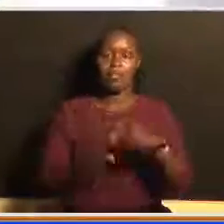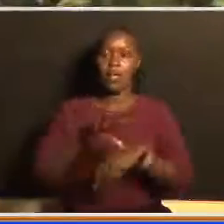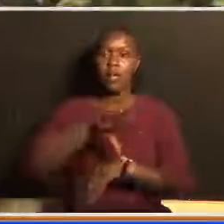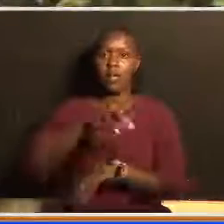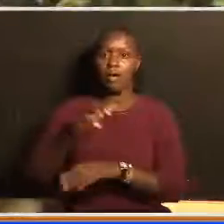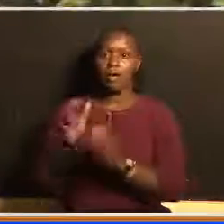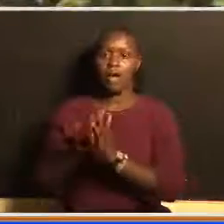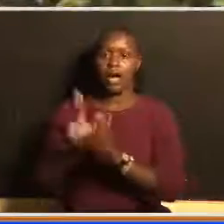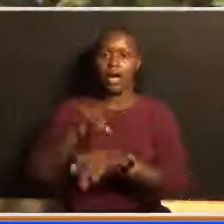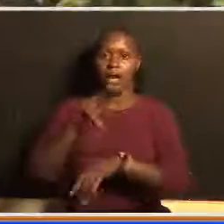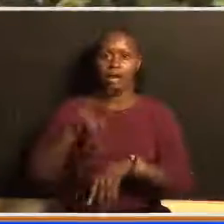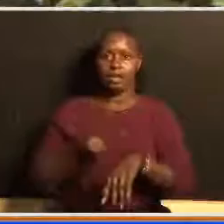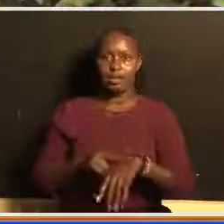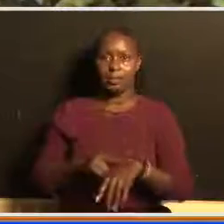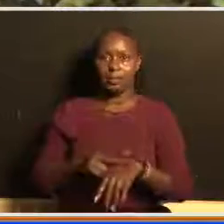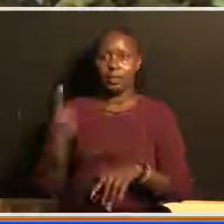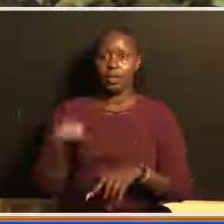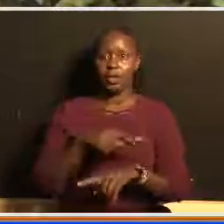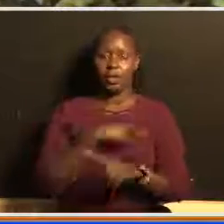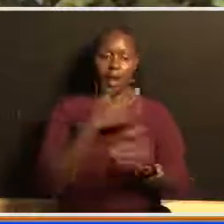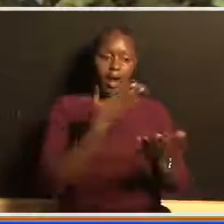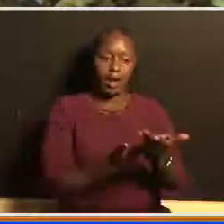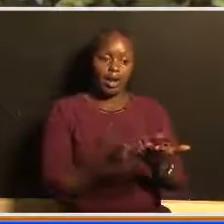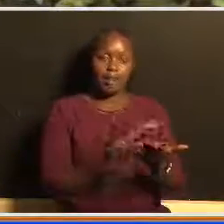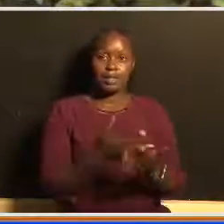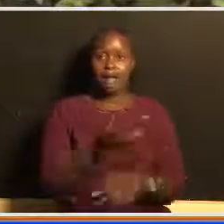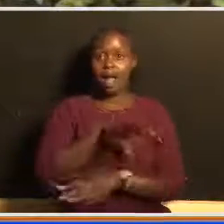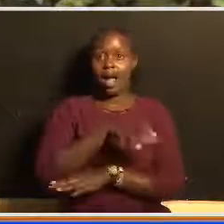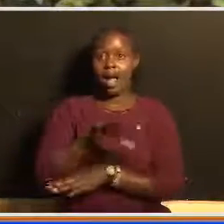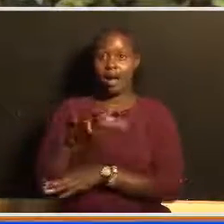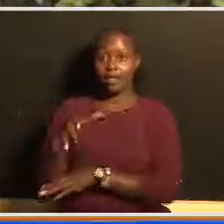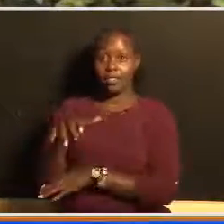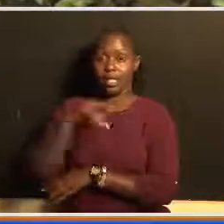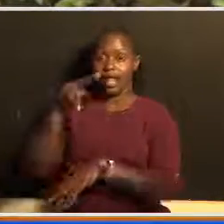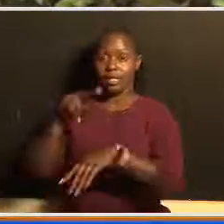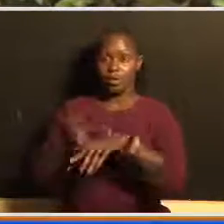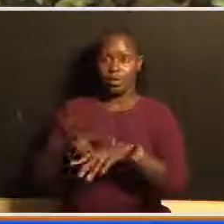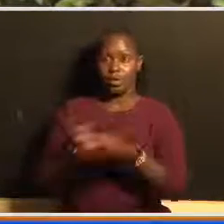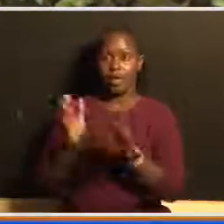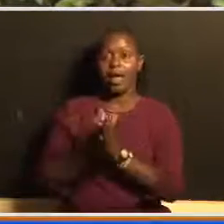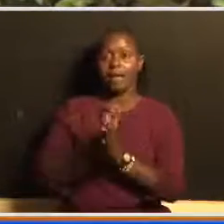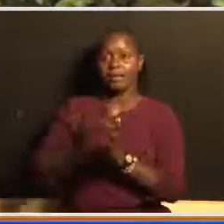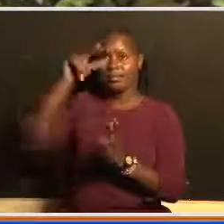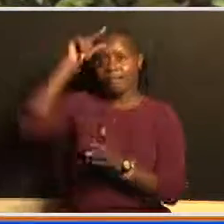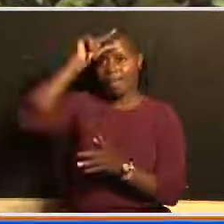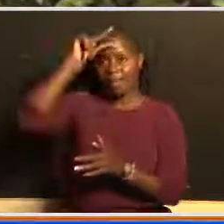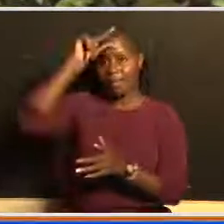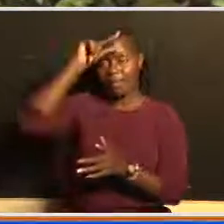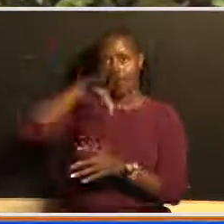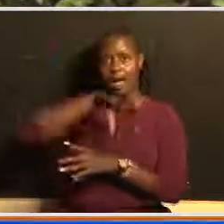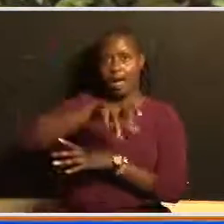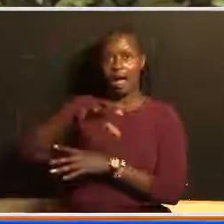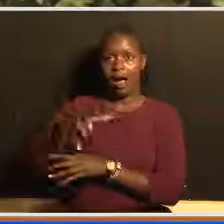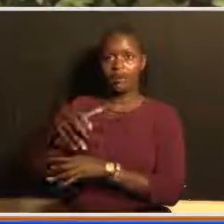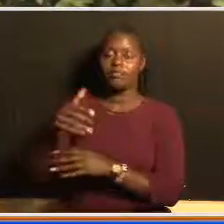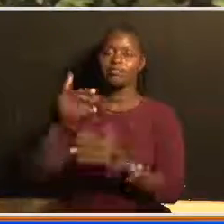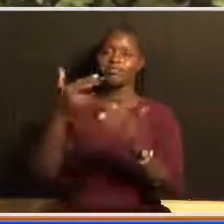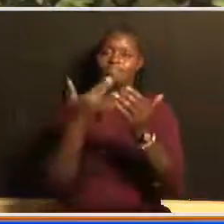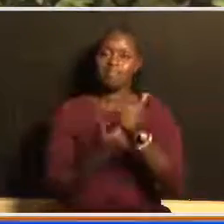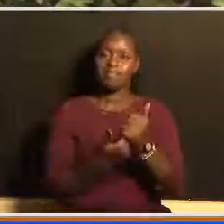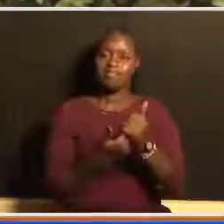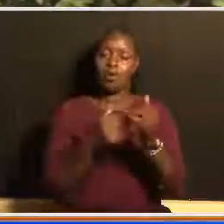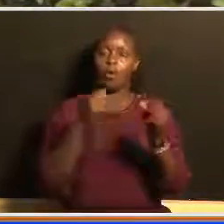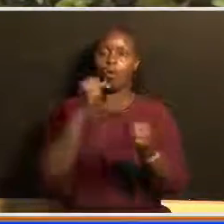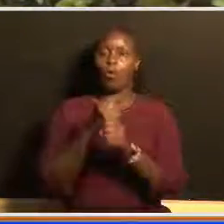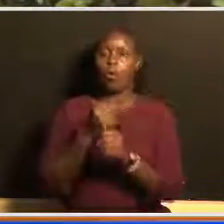levels. But tunaomba our counties, government and national government, washirikiane pamoja na sisi, watunge mkono,